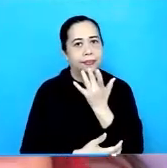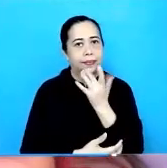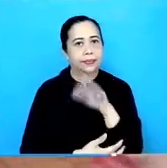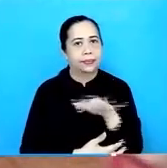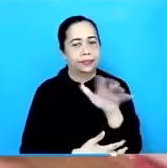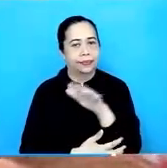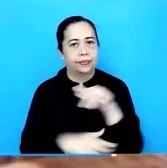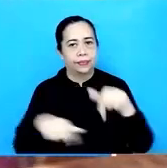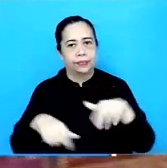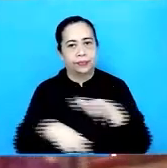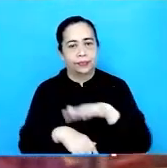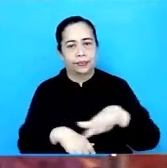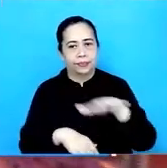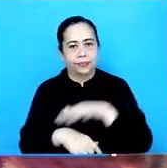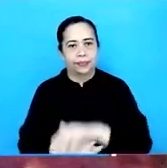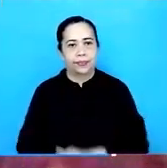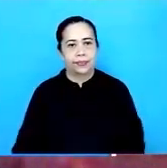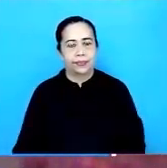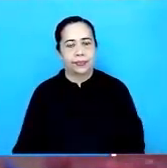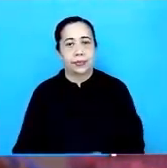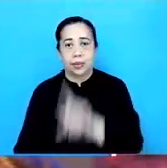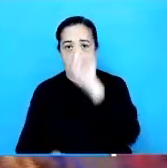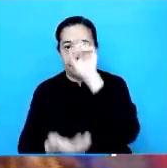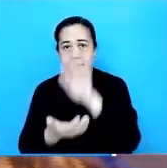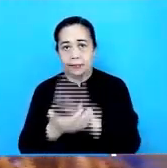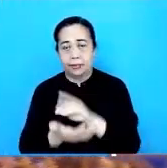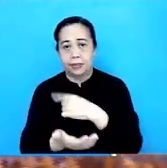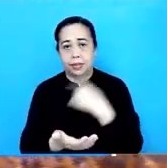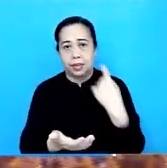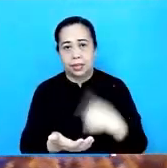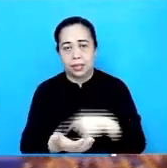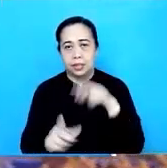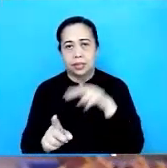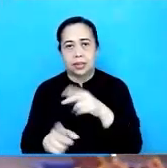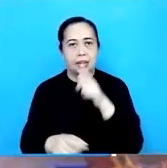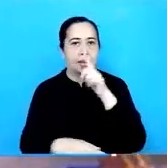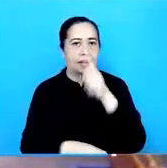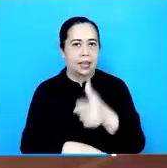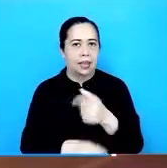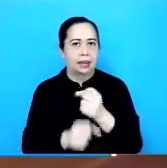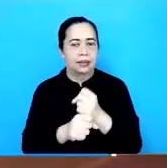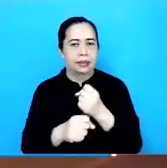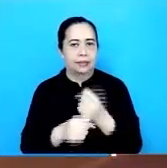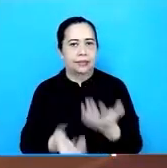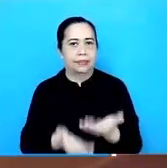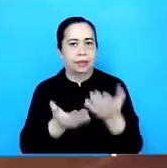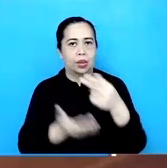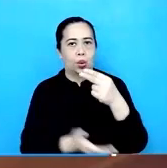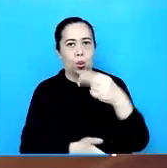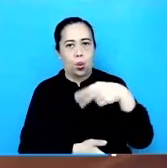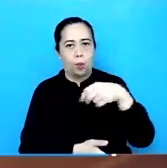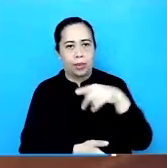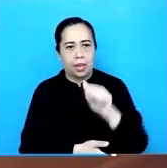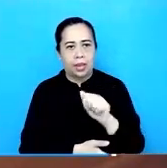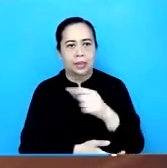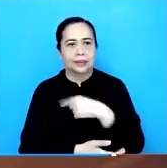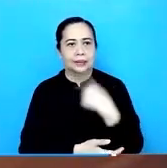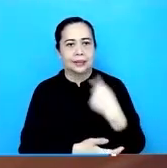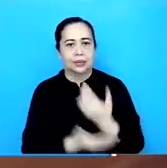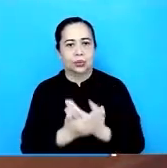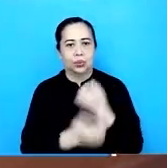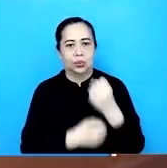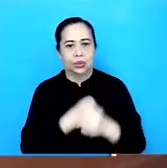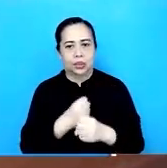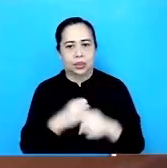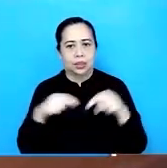taga rito. Sa paniniwalang Chino, itinuturing na swerte ang paghahain ng hopya tuwing Chinese New Year.